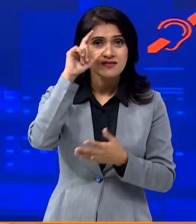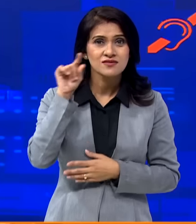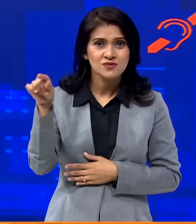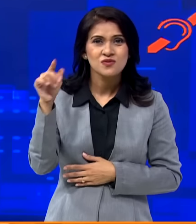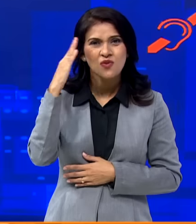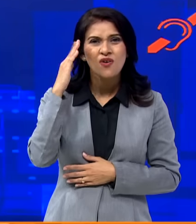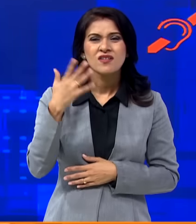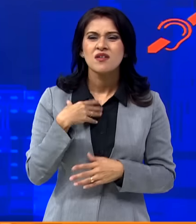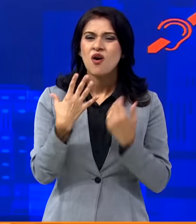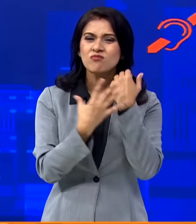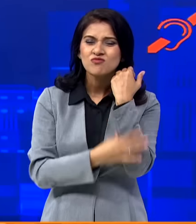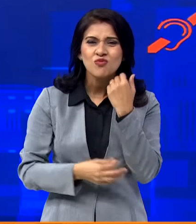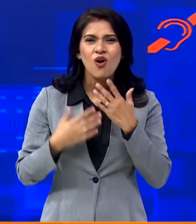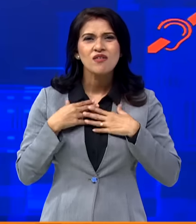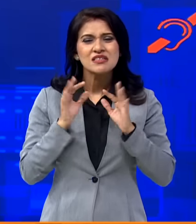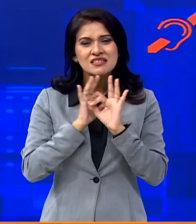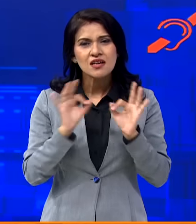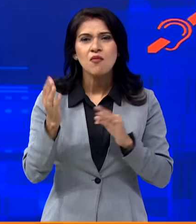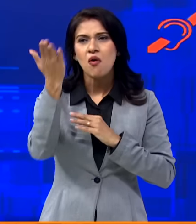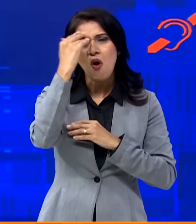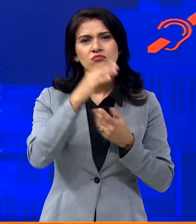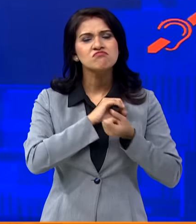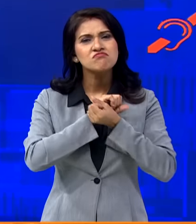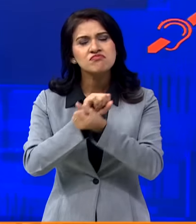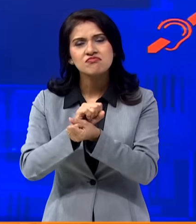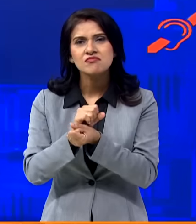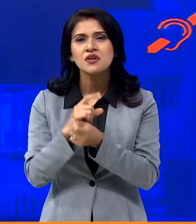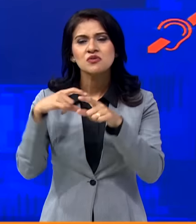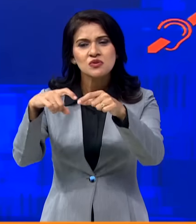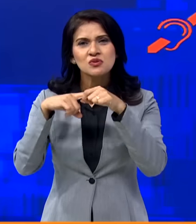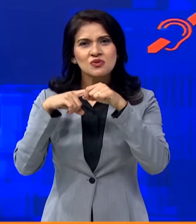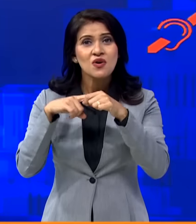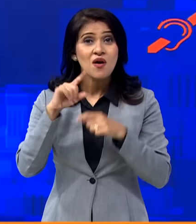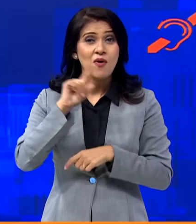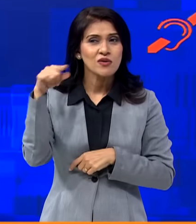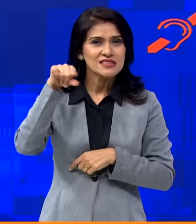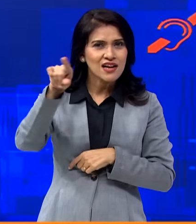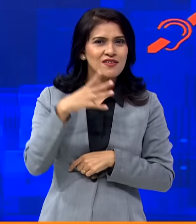गरीबों को यहां मुलजिम बनाते हो राहुल गांधी को मुलजिम बनाने से डरते